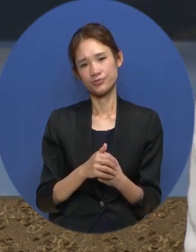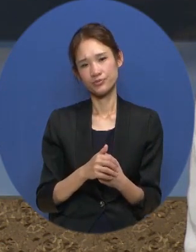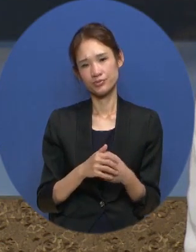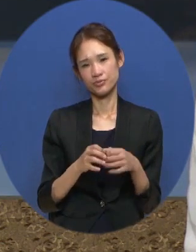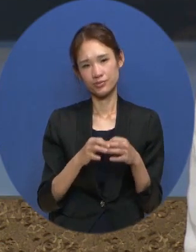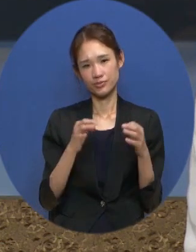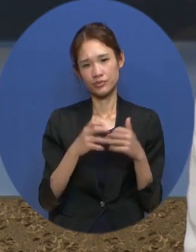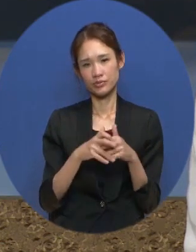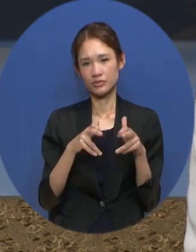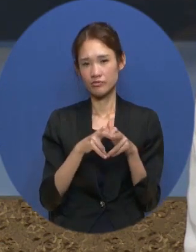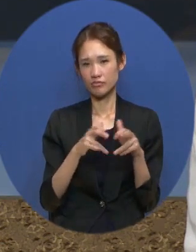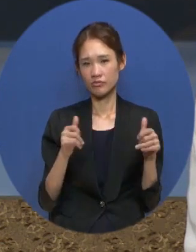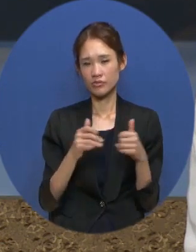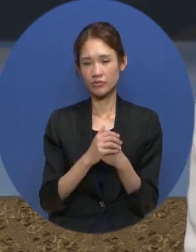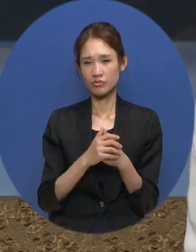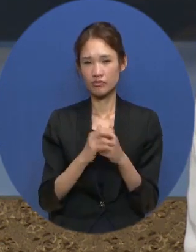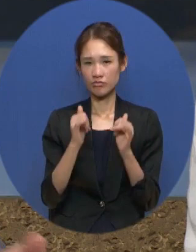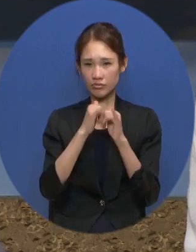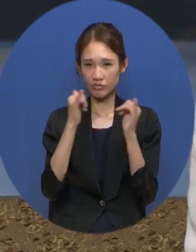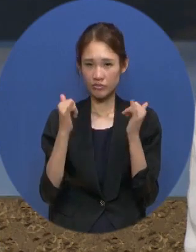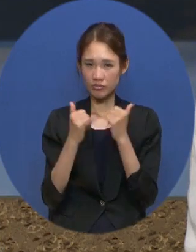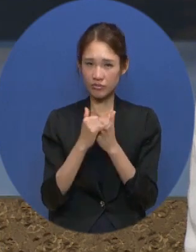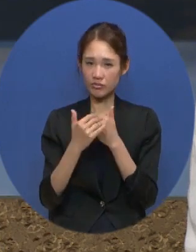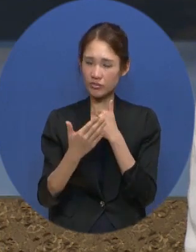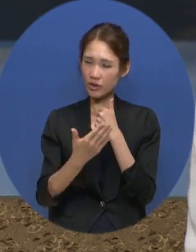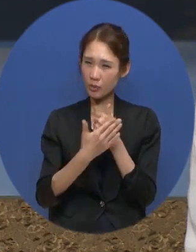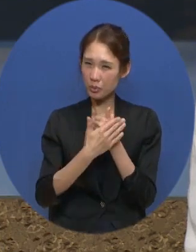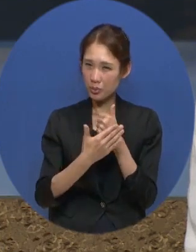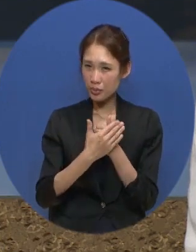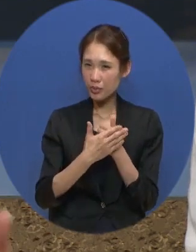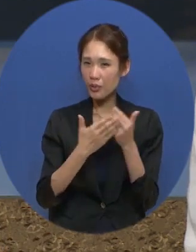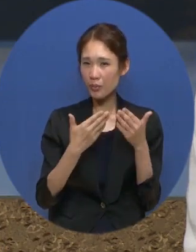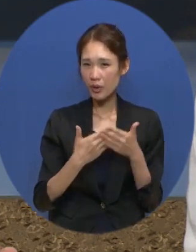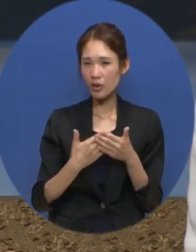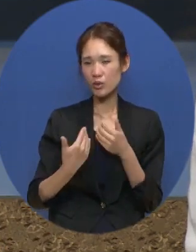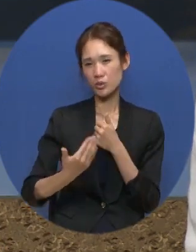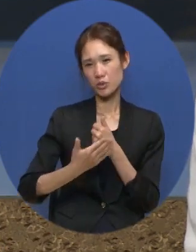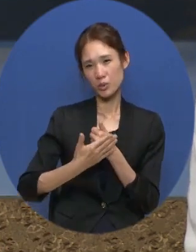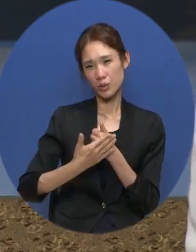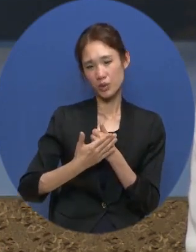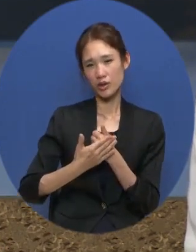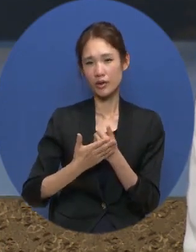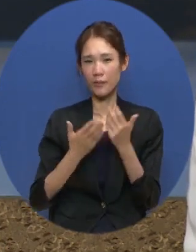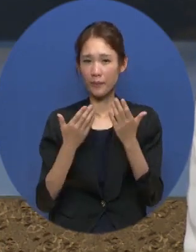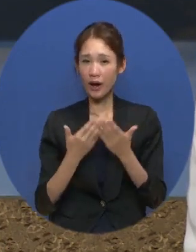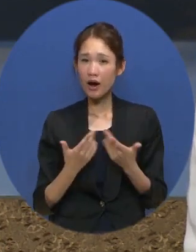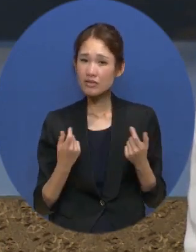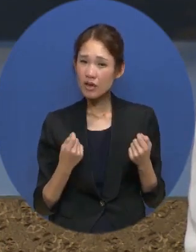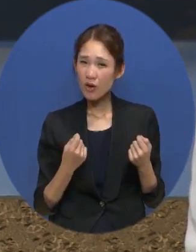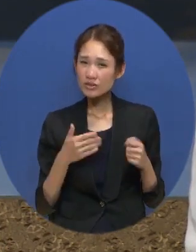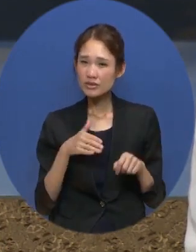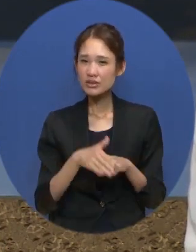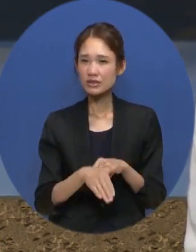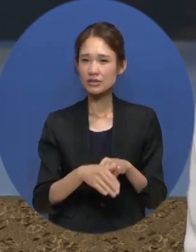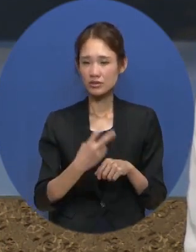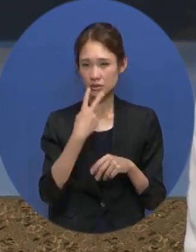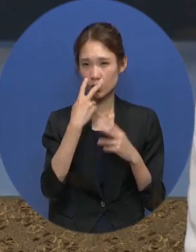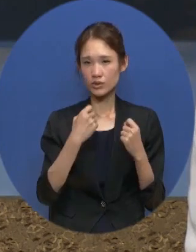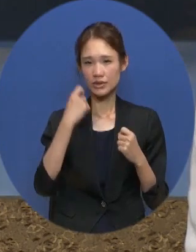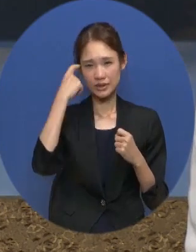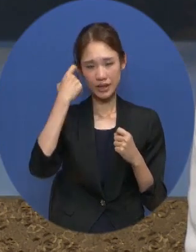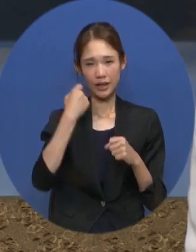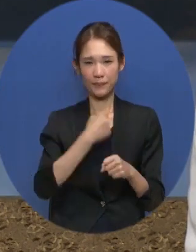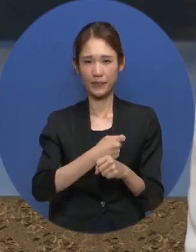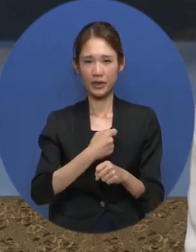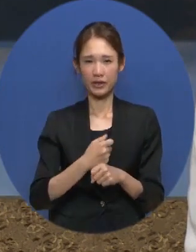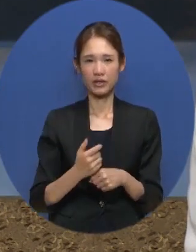그동안은 이제 장애인이라고 하면은 뭐 사회한테 뭐 사회에서 이 보조를 받고 뭐 도움을 받고 이런 존재로만 생각을